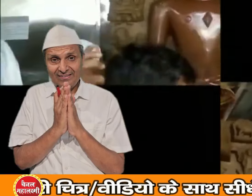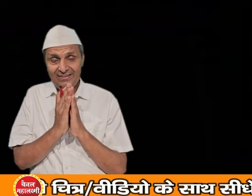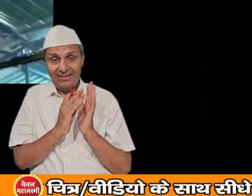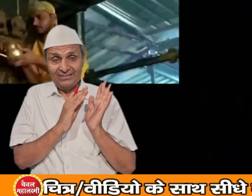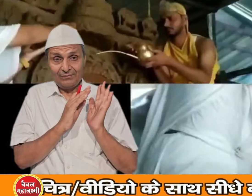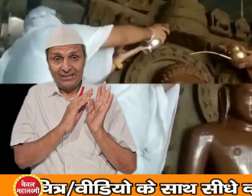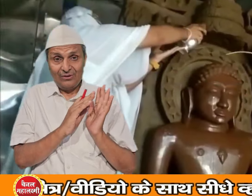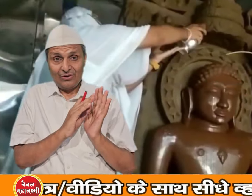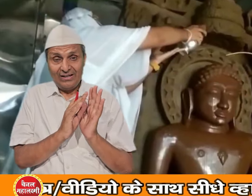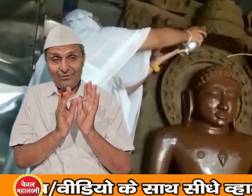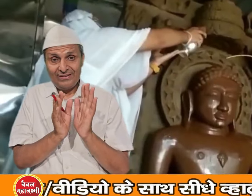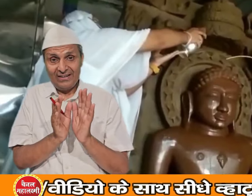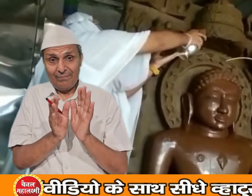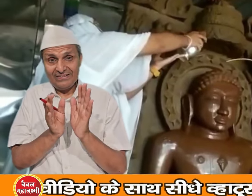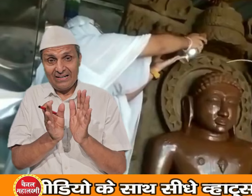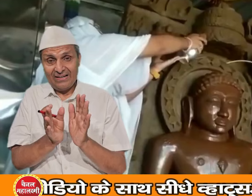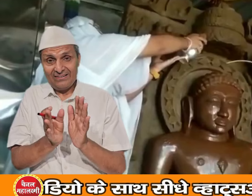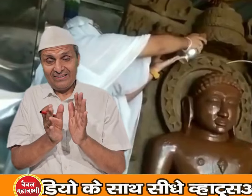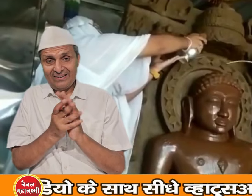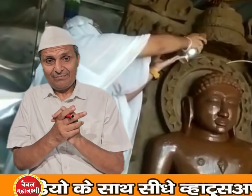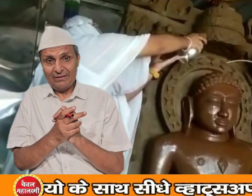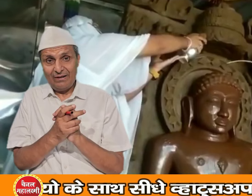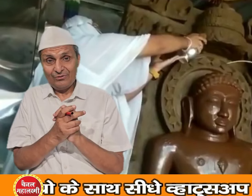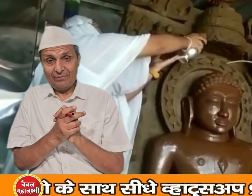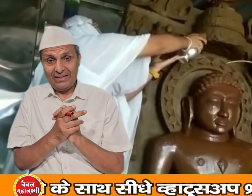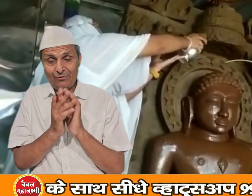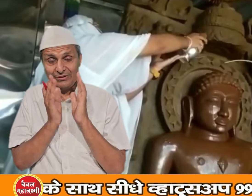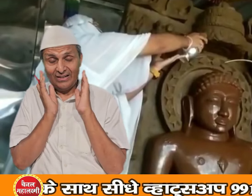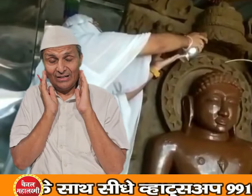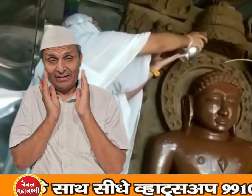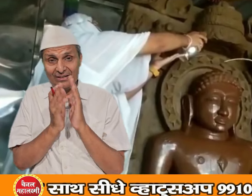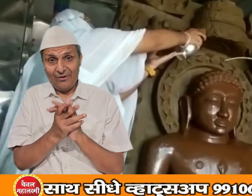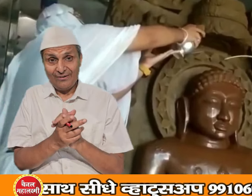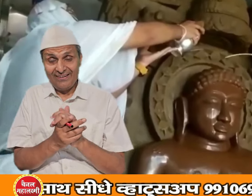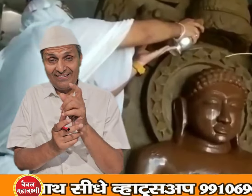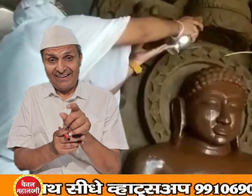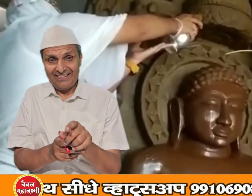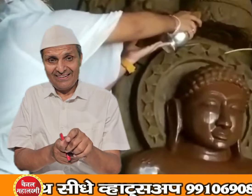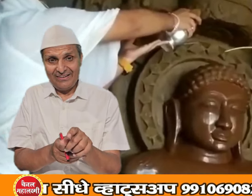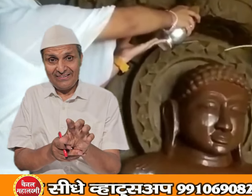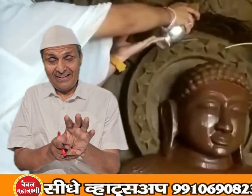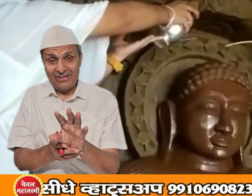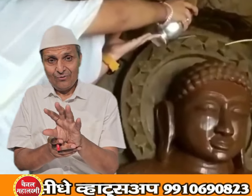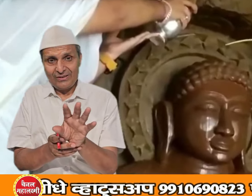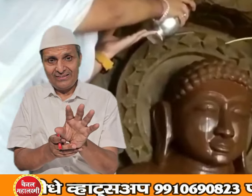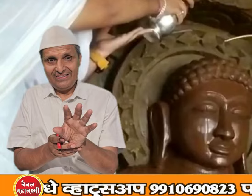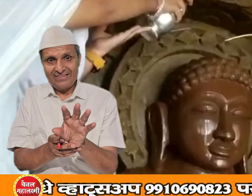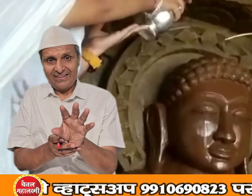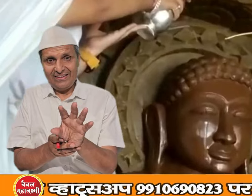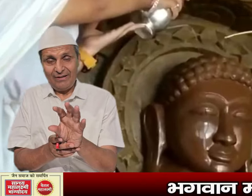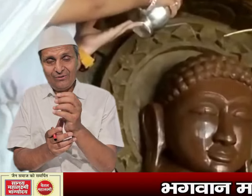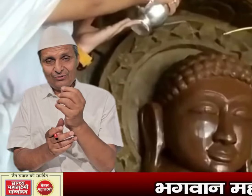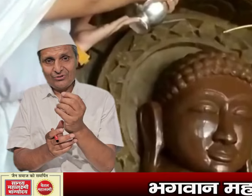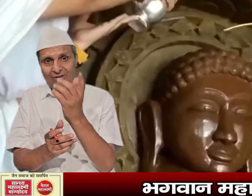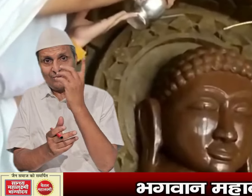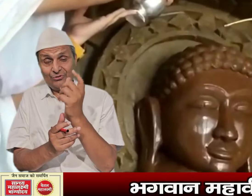लिए है जब जैन लोग आए उन्होंने देखा पहचाना कि हां तीर्थंकर प्रतिमा है उससे बताया उसने कान पकड़े और रगड़ी कहते हैं उसके तीन चार